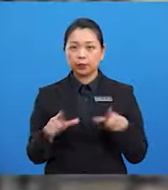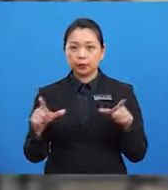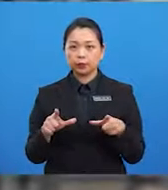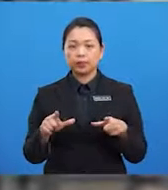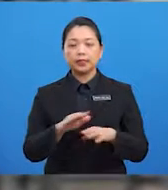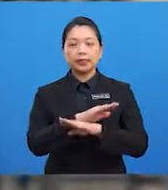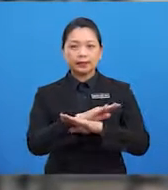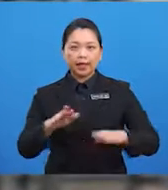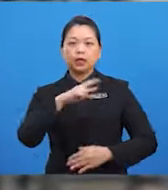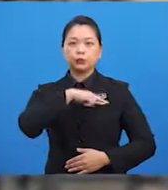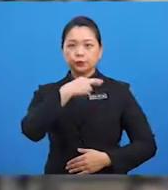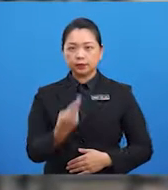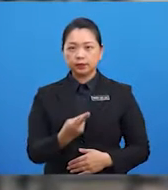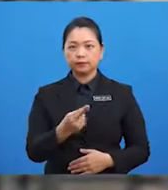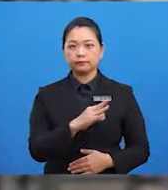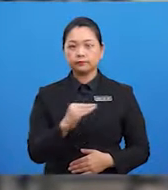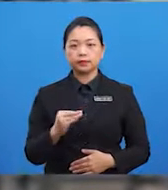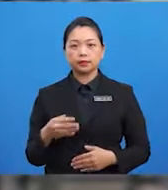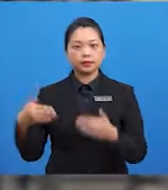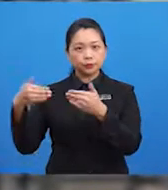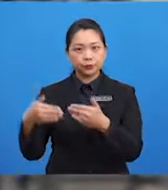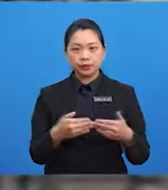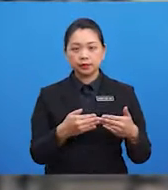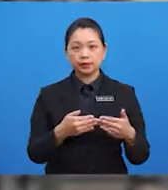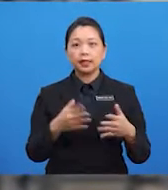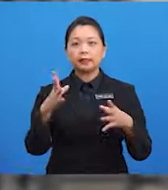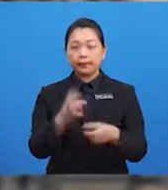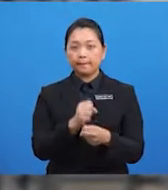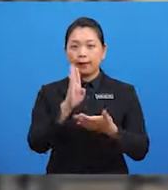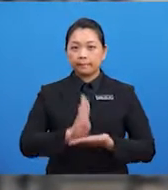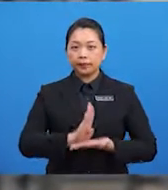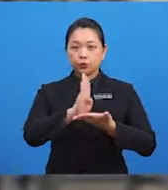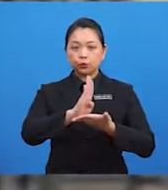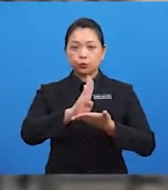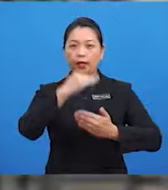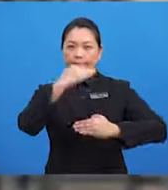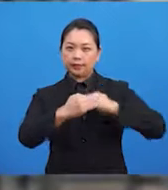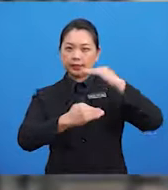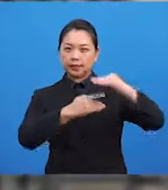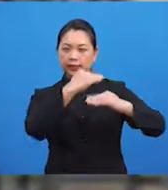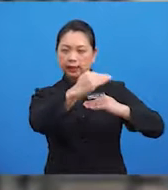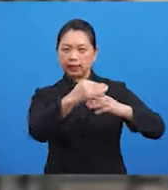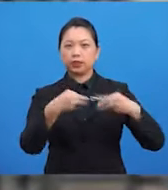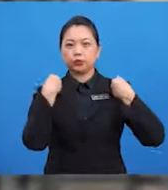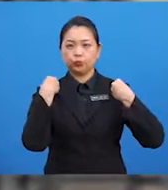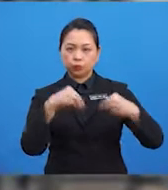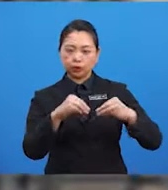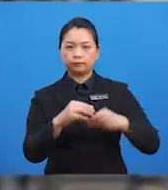tidak sia-sia dan seterusnya dapat membantu meningkatkan jualan.